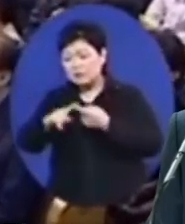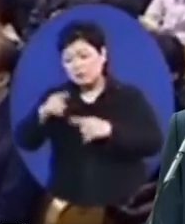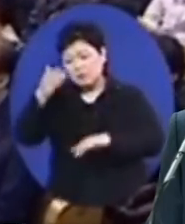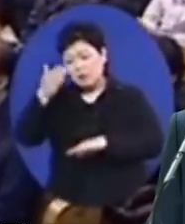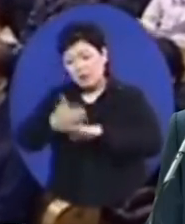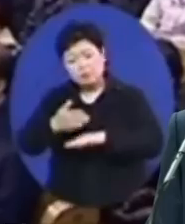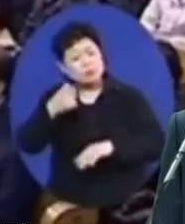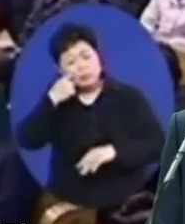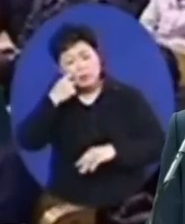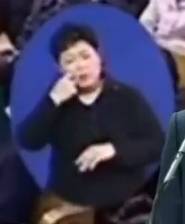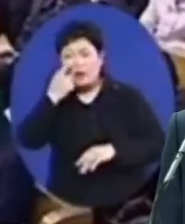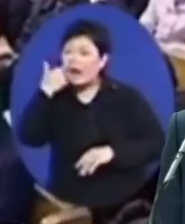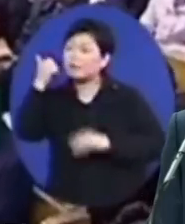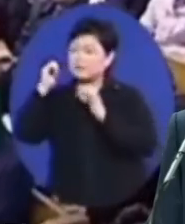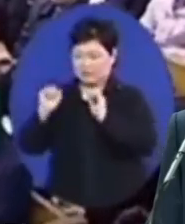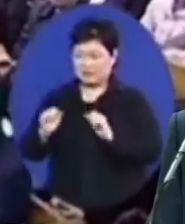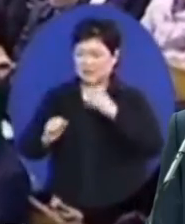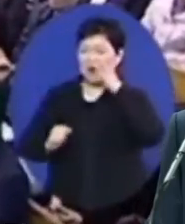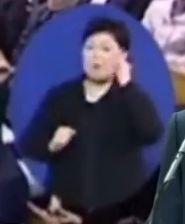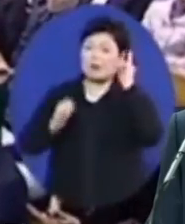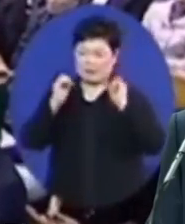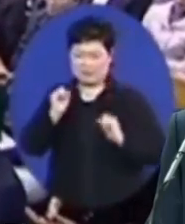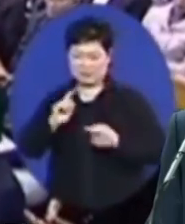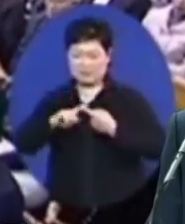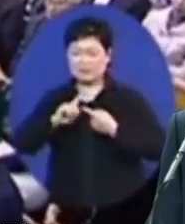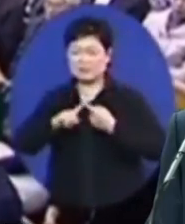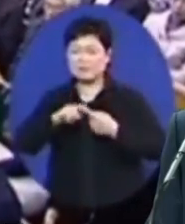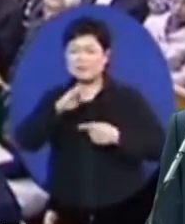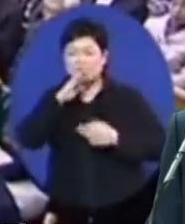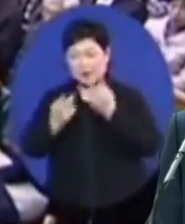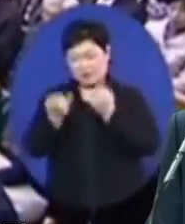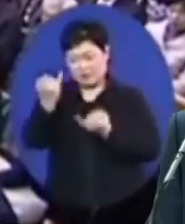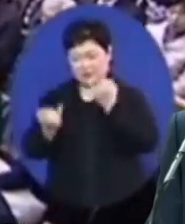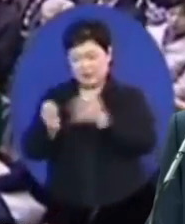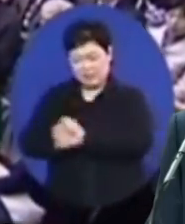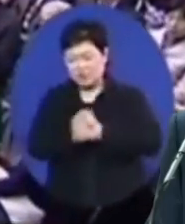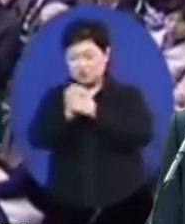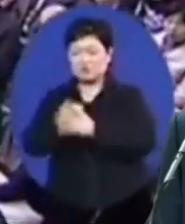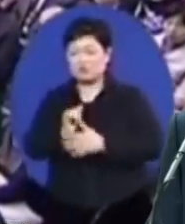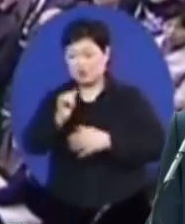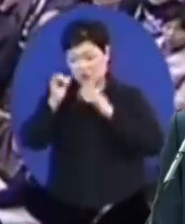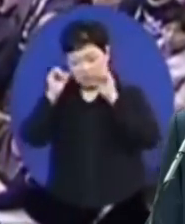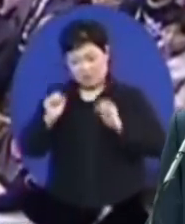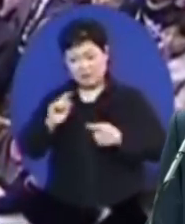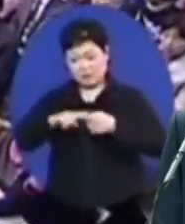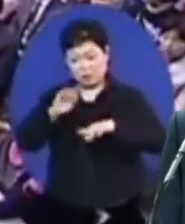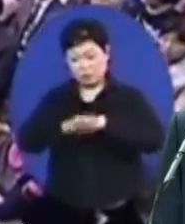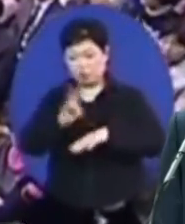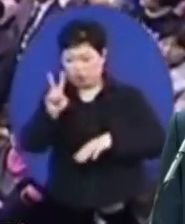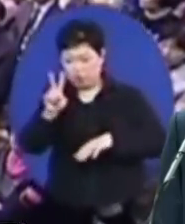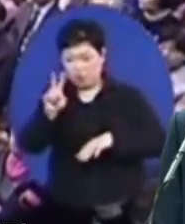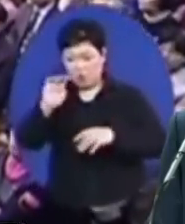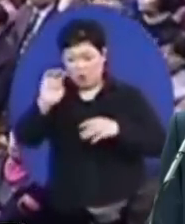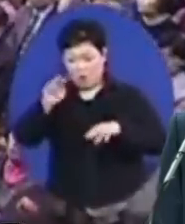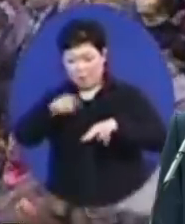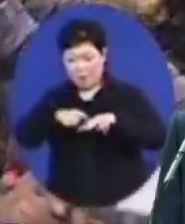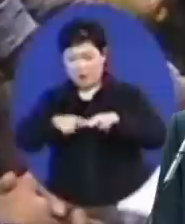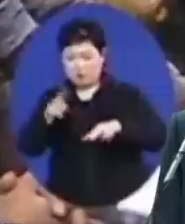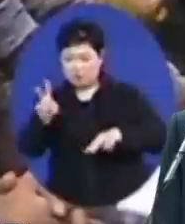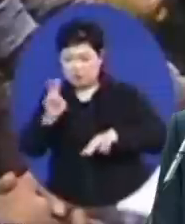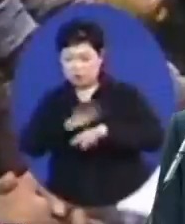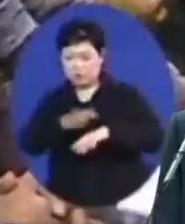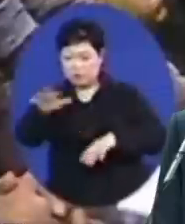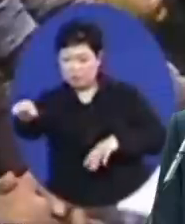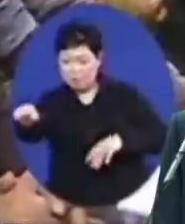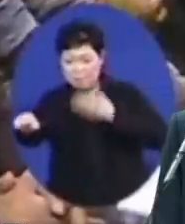모를까? 아버지가 계시고 어머니가 계시다는 것이 형제가 있고 친구들이 있다는 것이 손이 둘이고 다리가 둘이고 손을 뻗어